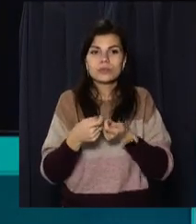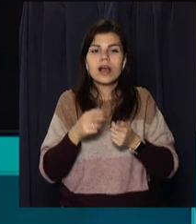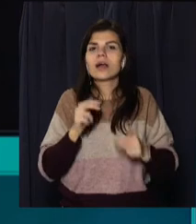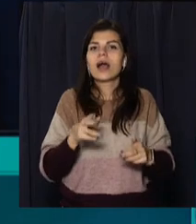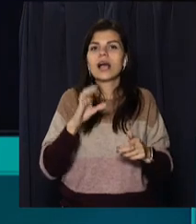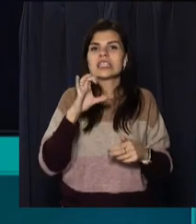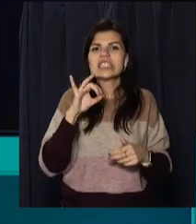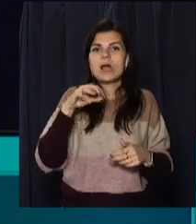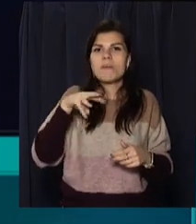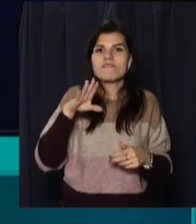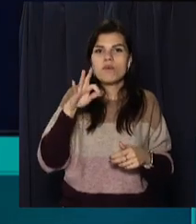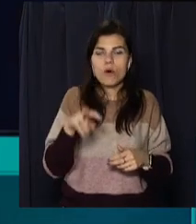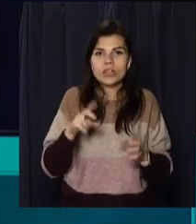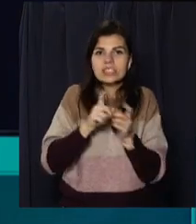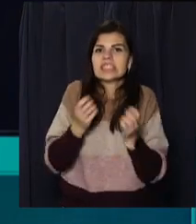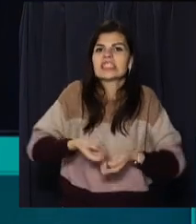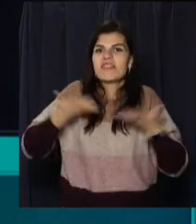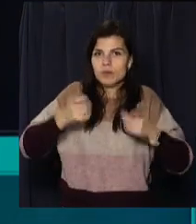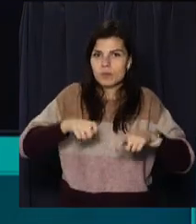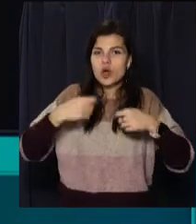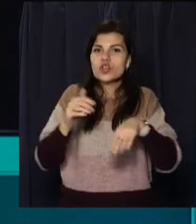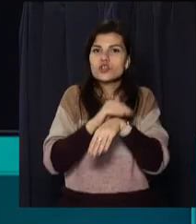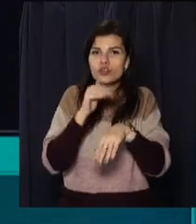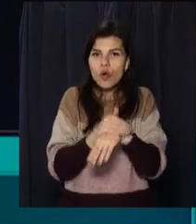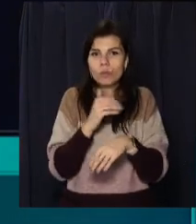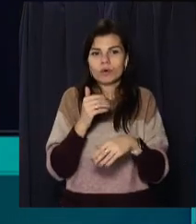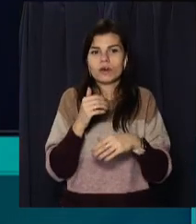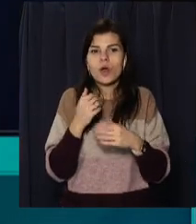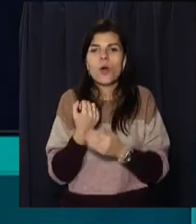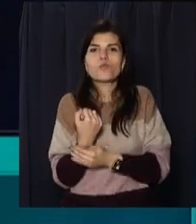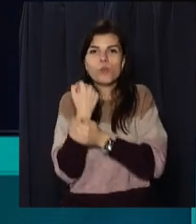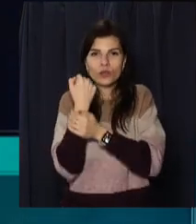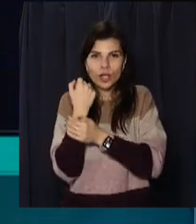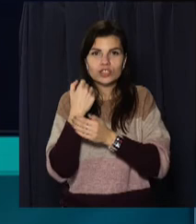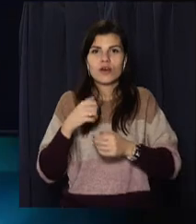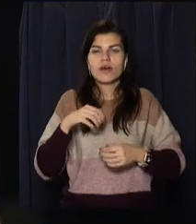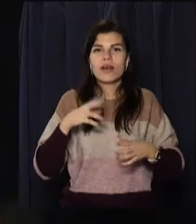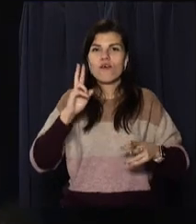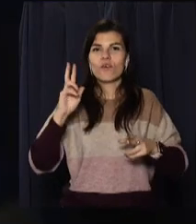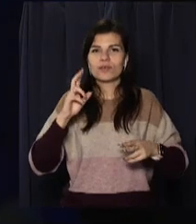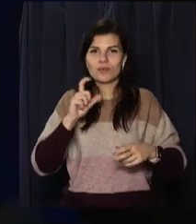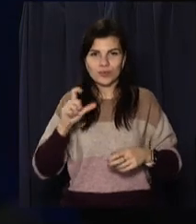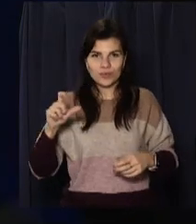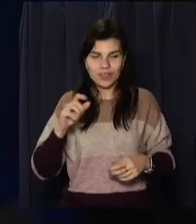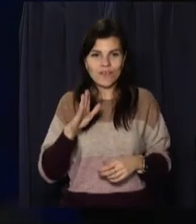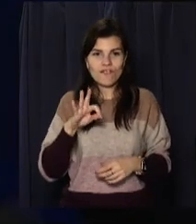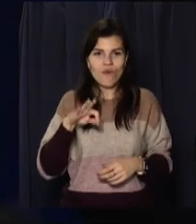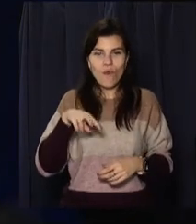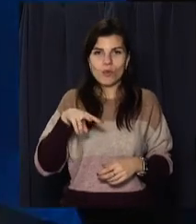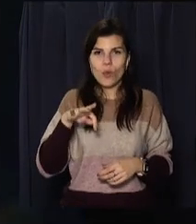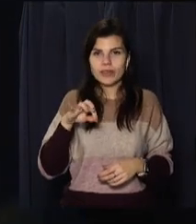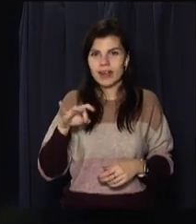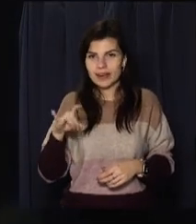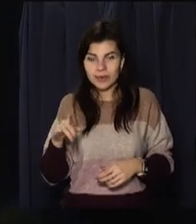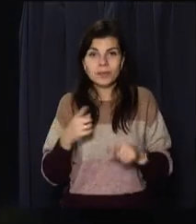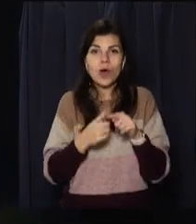символ світла, добра, підтримку волонтерства. І у нас в Україні це є